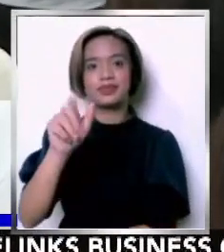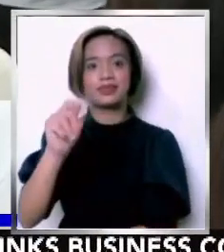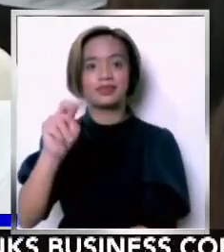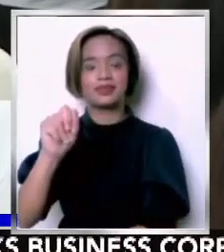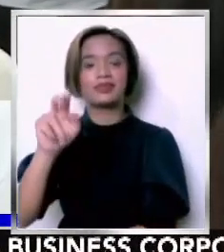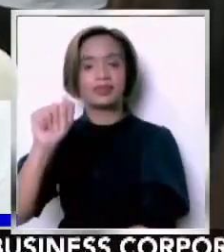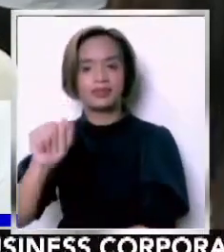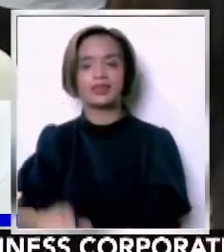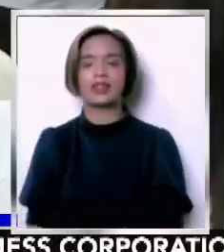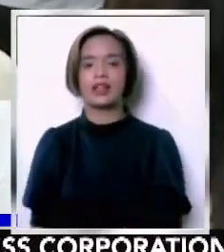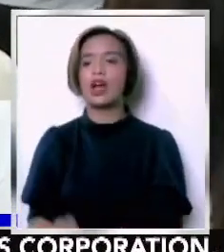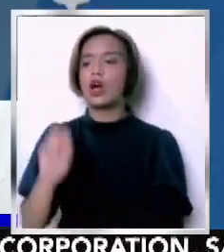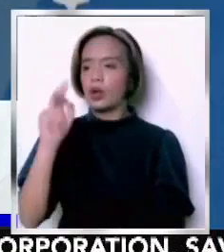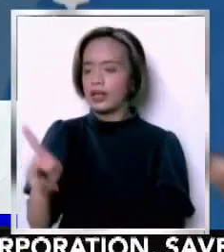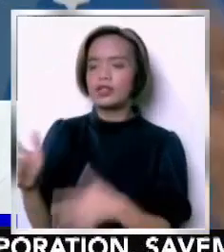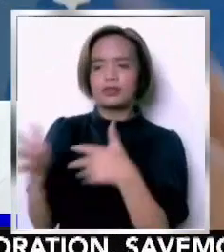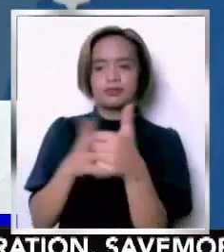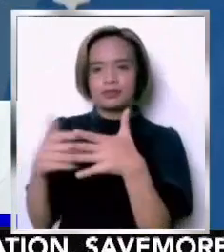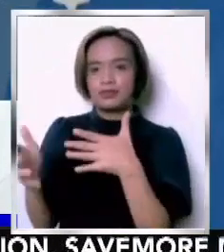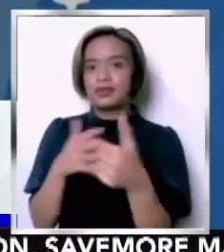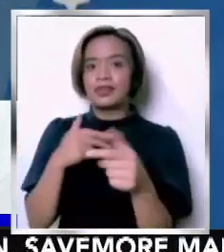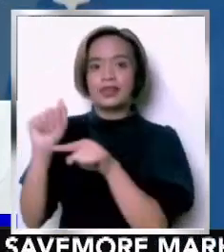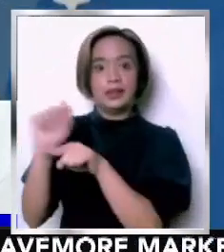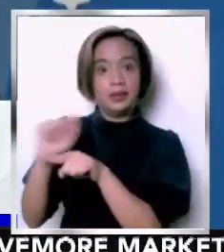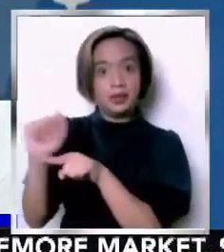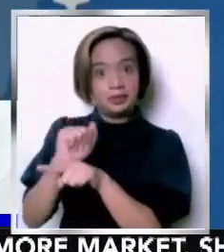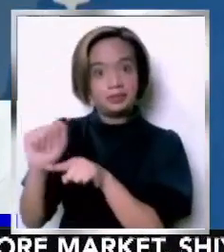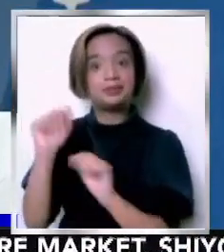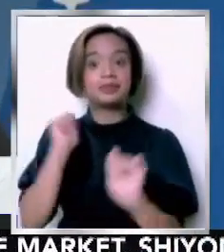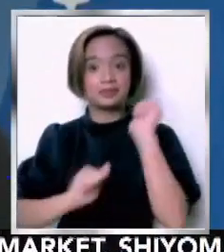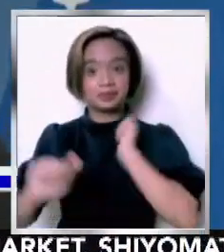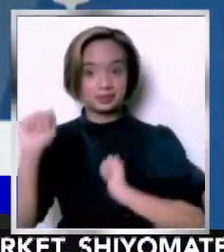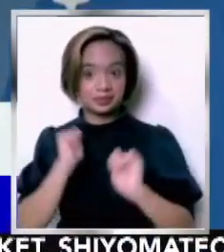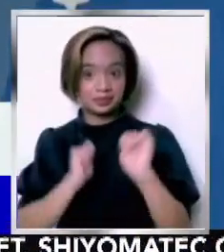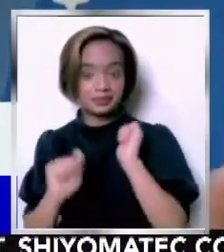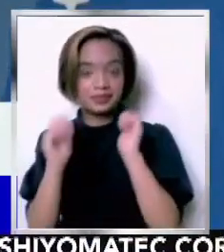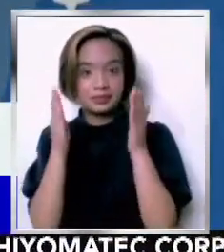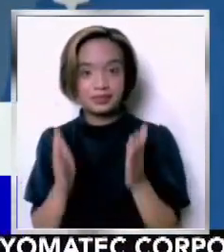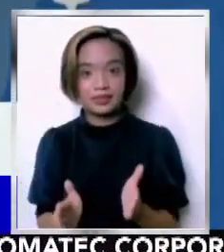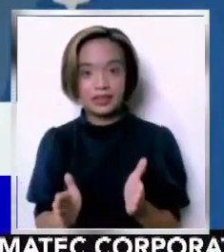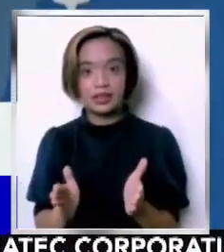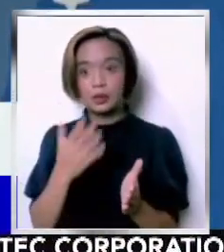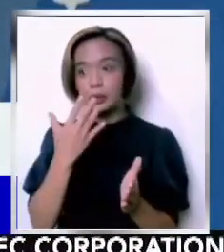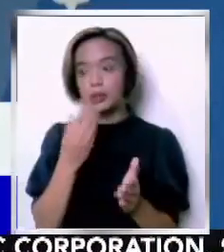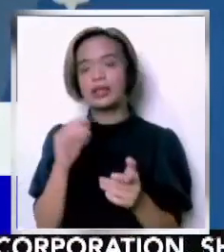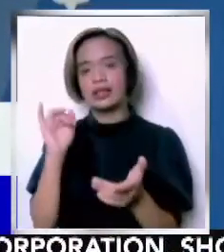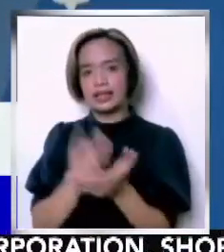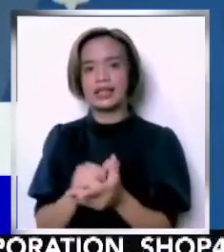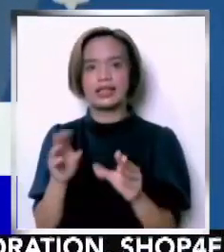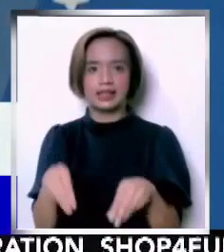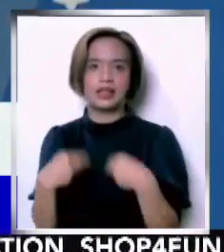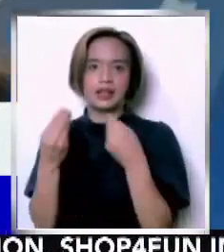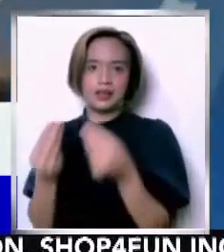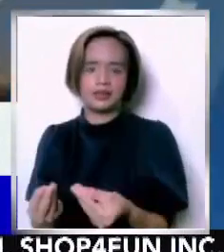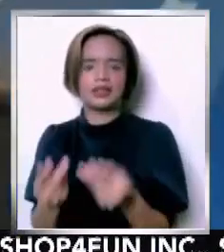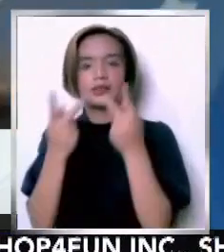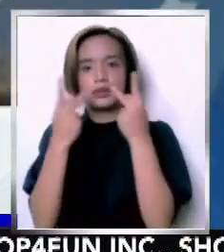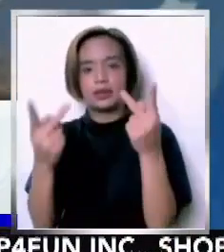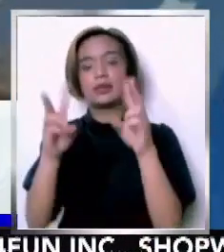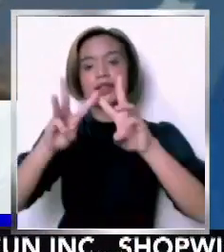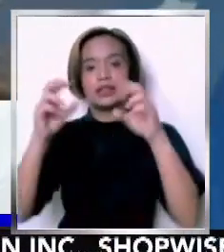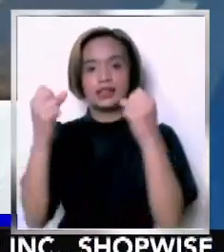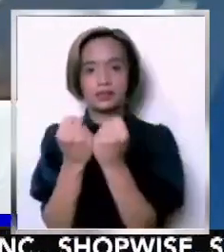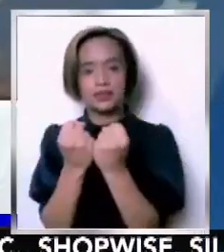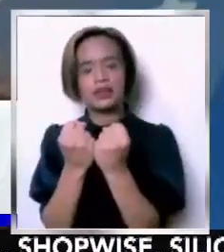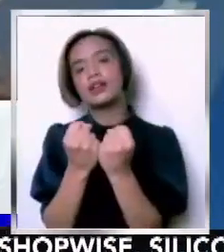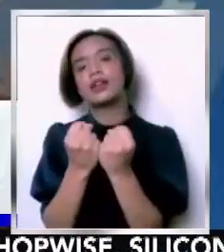yung training namin sa mga actors na nakasign with us, yun na rin ang ibibigay natin sa public workshoppers. Yung lesson plan